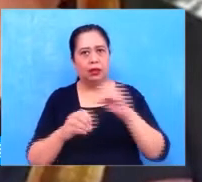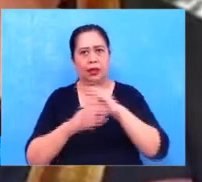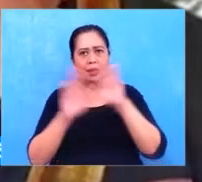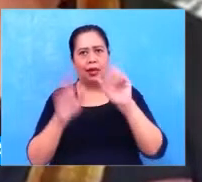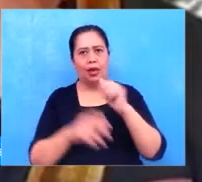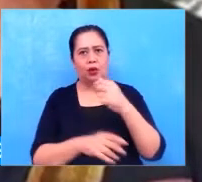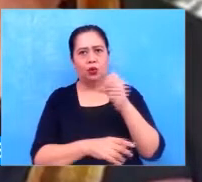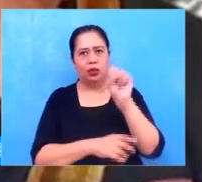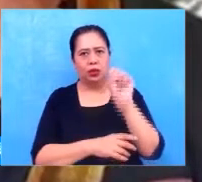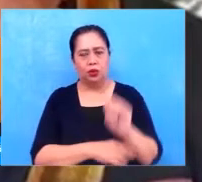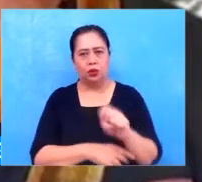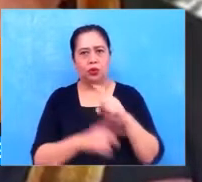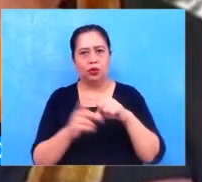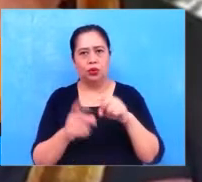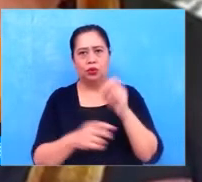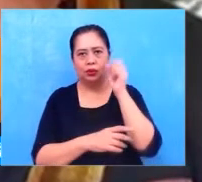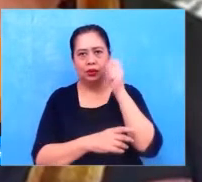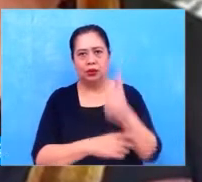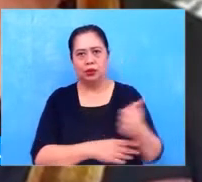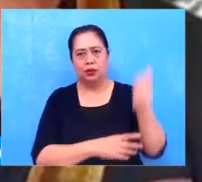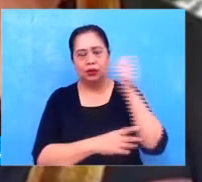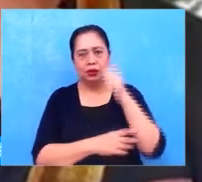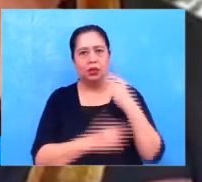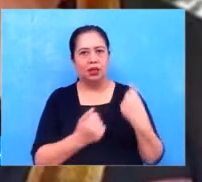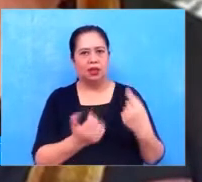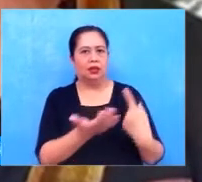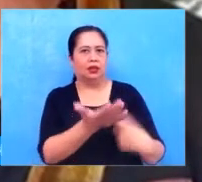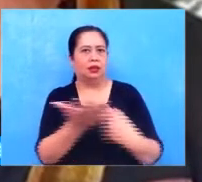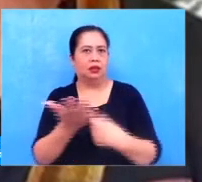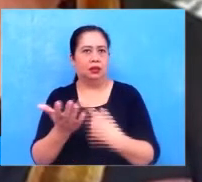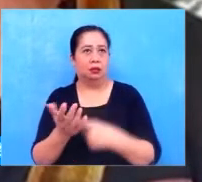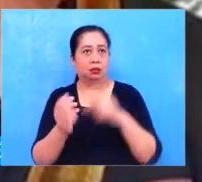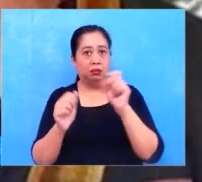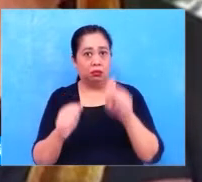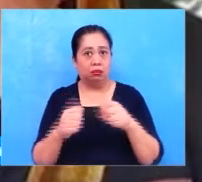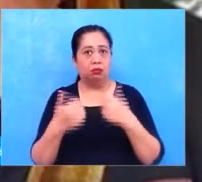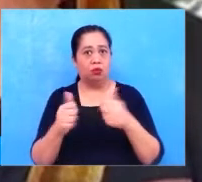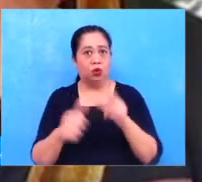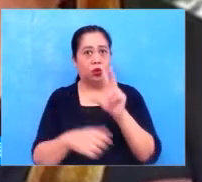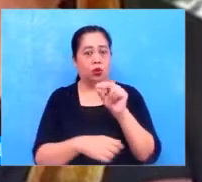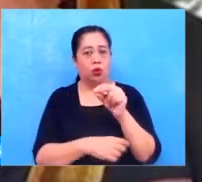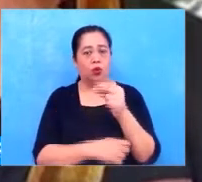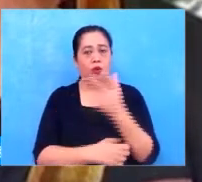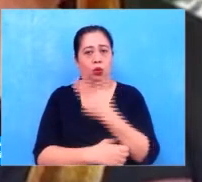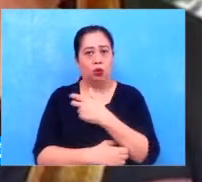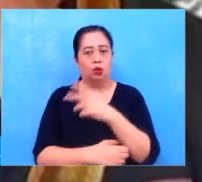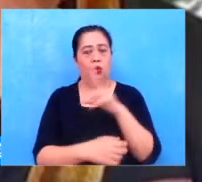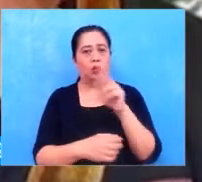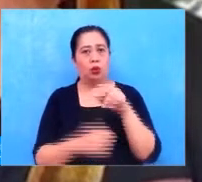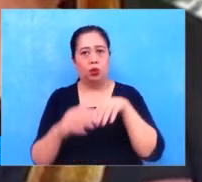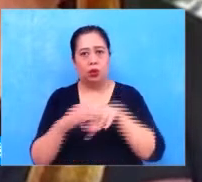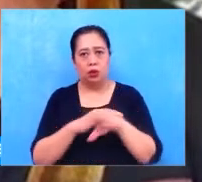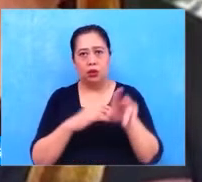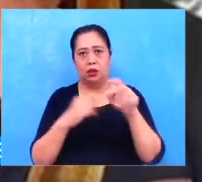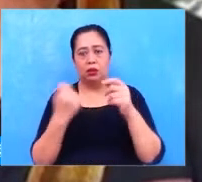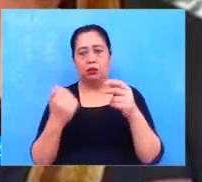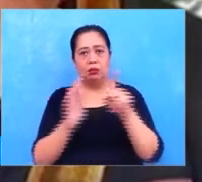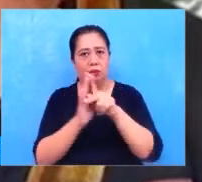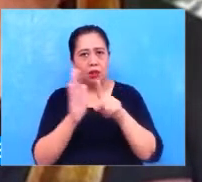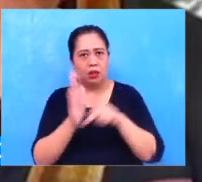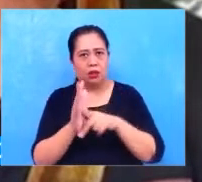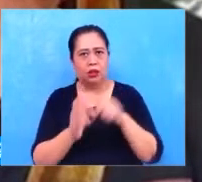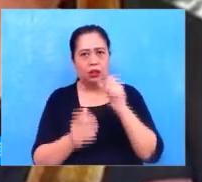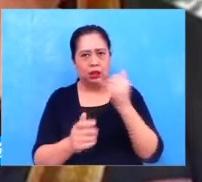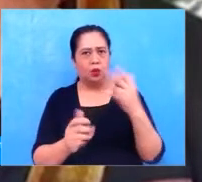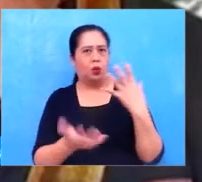Governor Santi Cane na pinag-uusapan pa nila kung dapat bang magpatupad ng no vax card, no entry policy sa probinsya. Hinihintay pa raw kasi